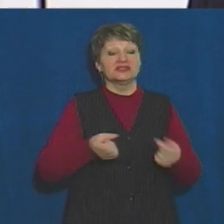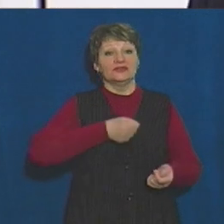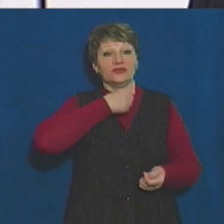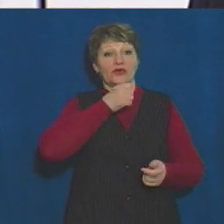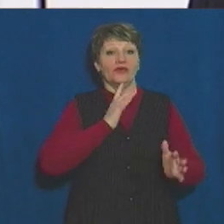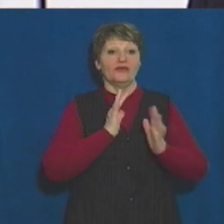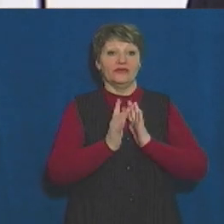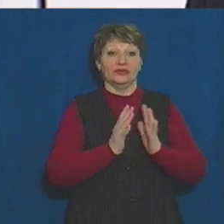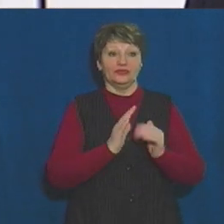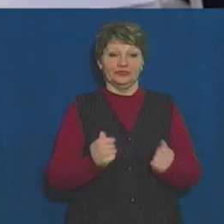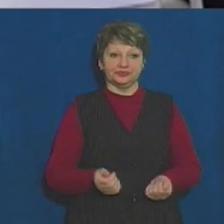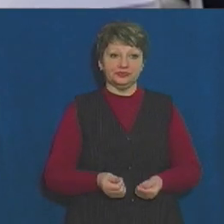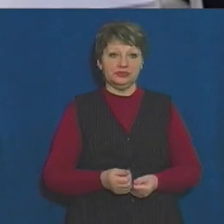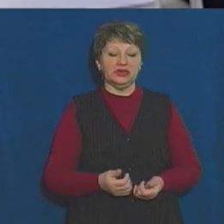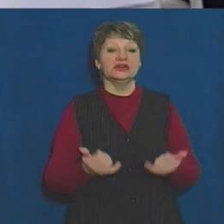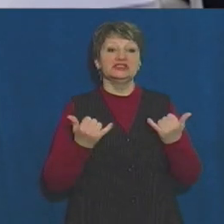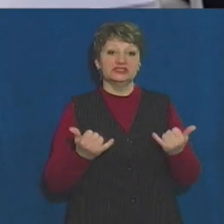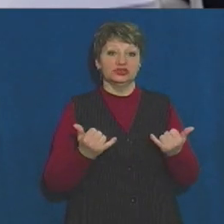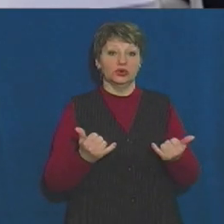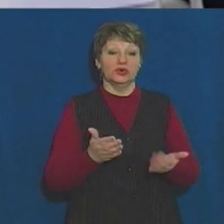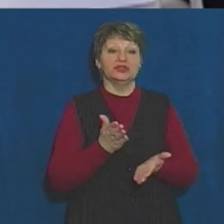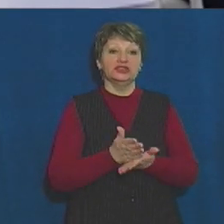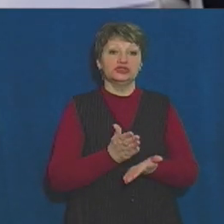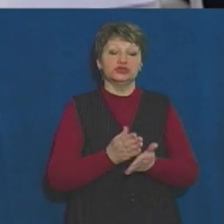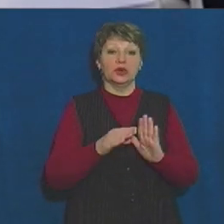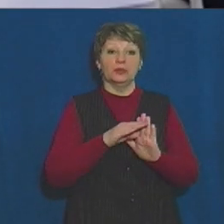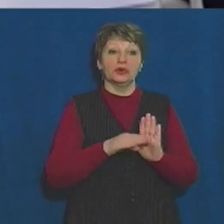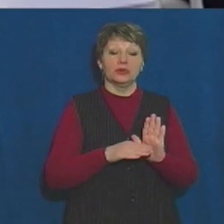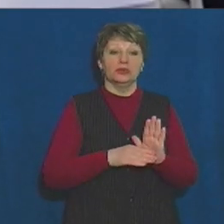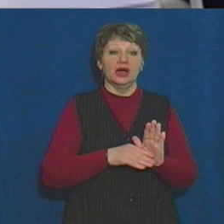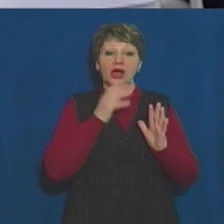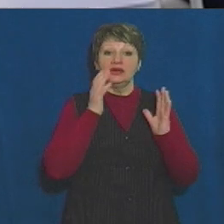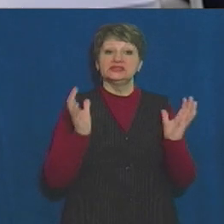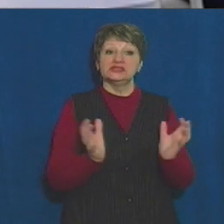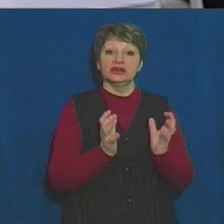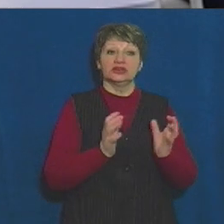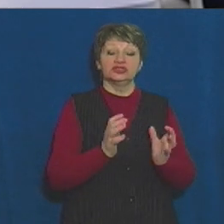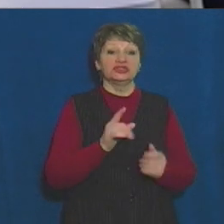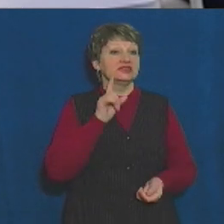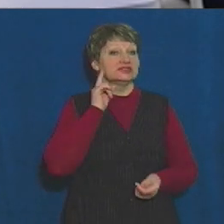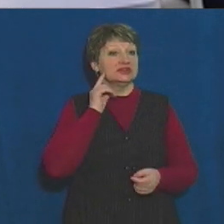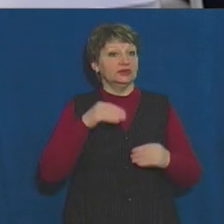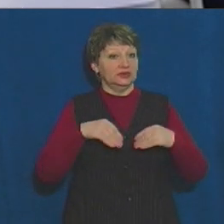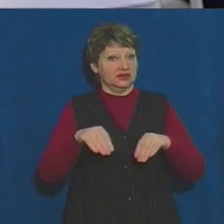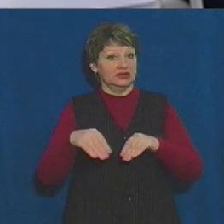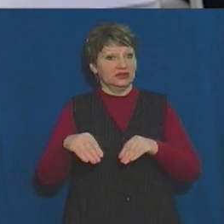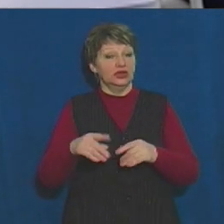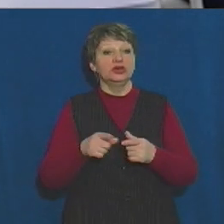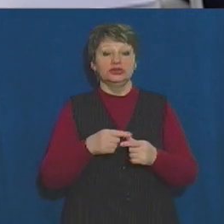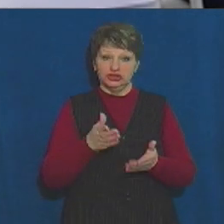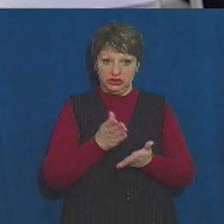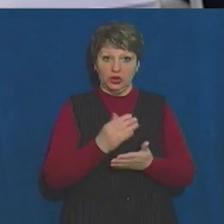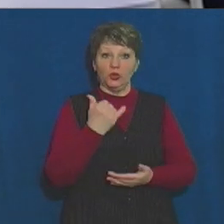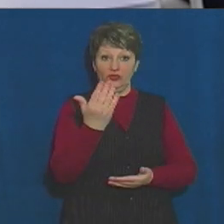Анатолійовичу, сьогодні існує така програма щодо обробки лісів та збереження зелених насаджень. Чи існує вона у черкаських лісгоспах?